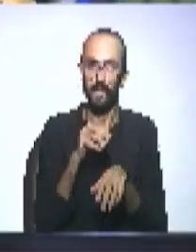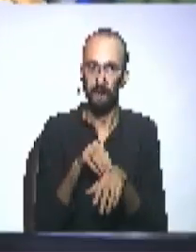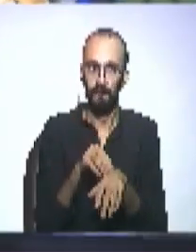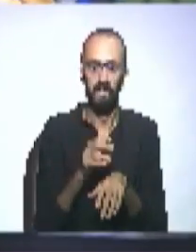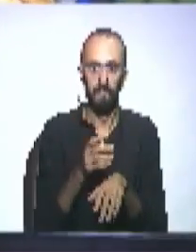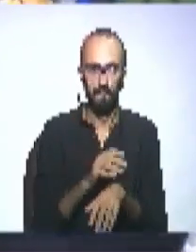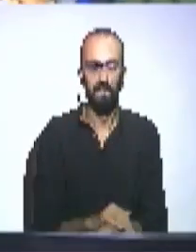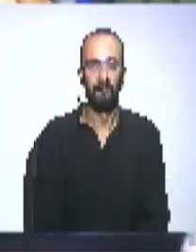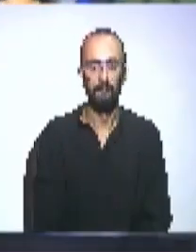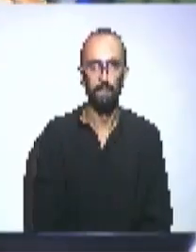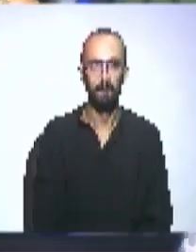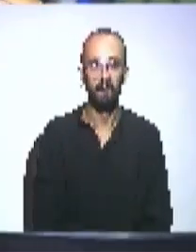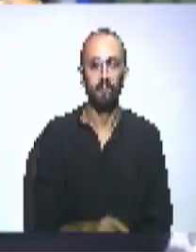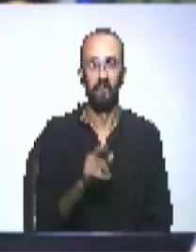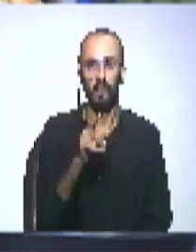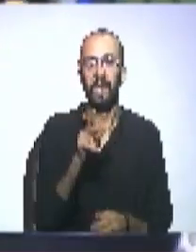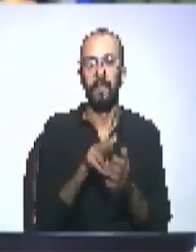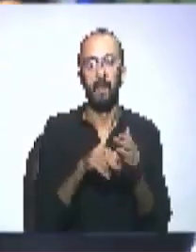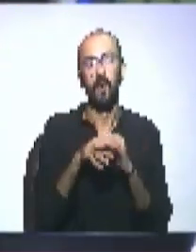دي بالجبنه المحشيه.